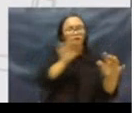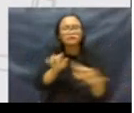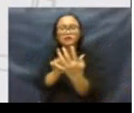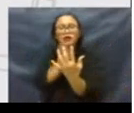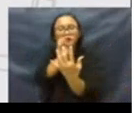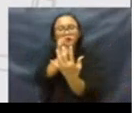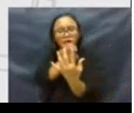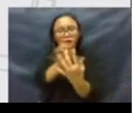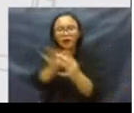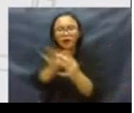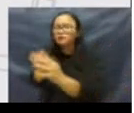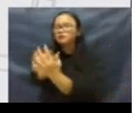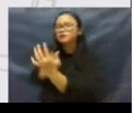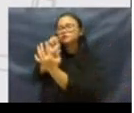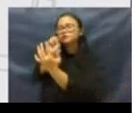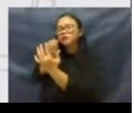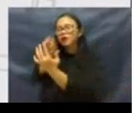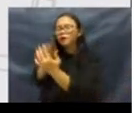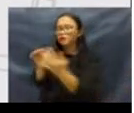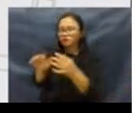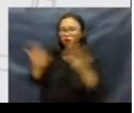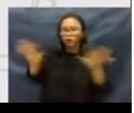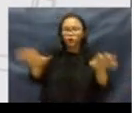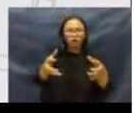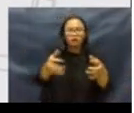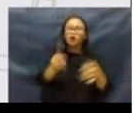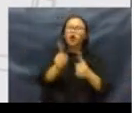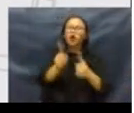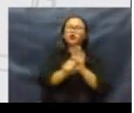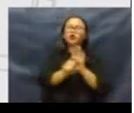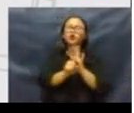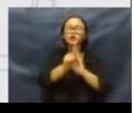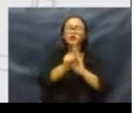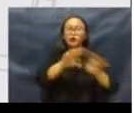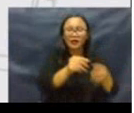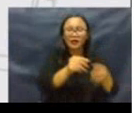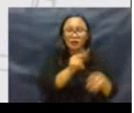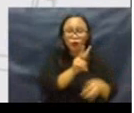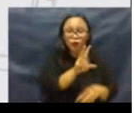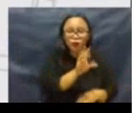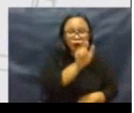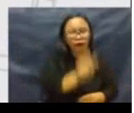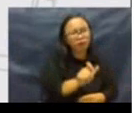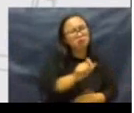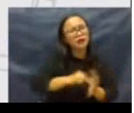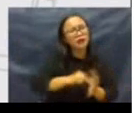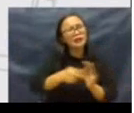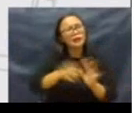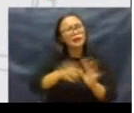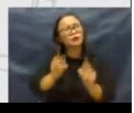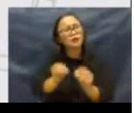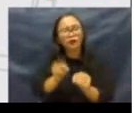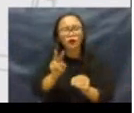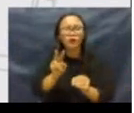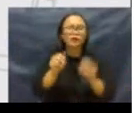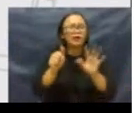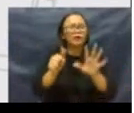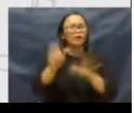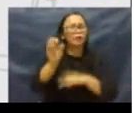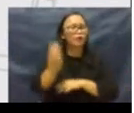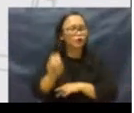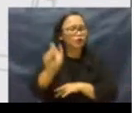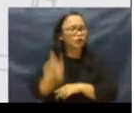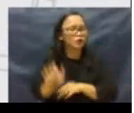misalnya pesertanya 20 orang, berarti 3 kali 20 orang. Itu kelas itu kurang lebih adalah